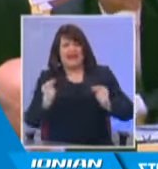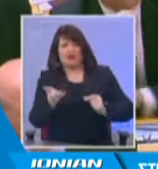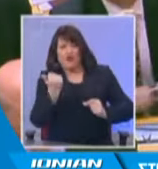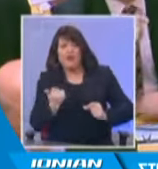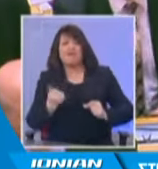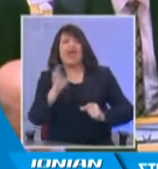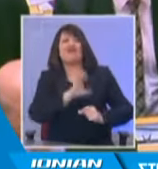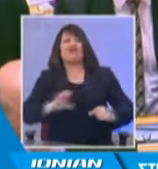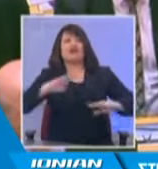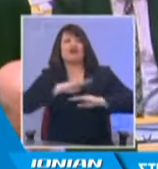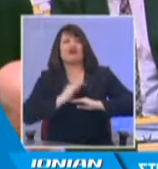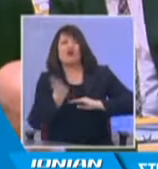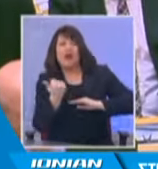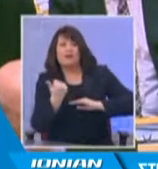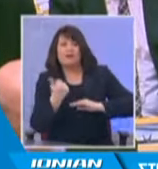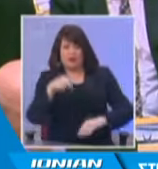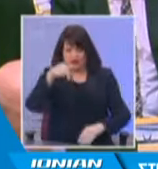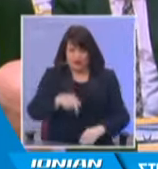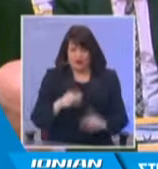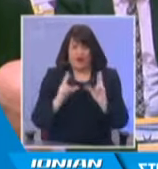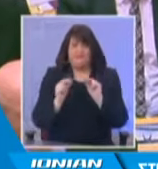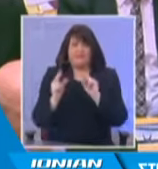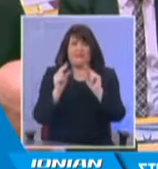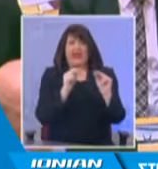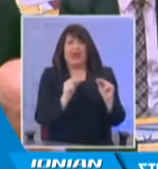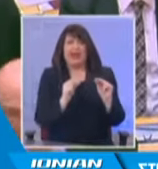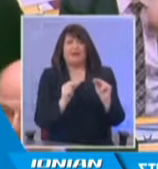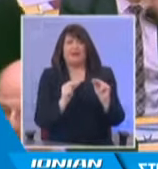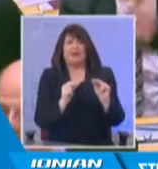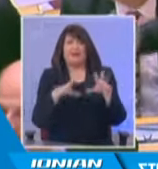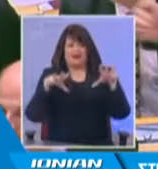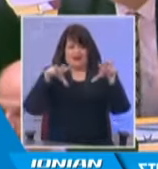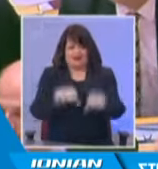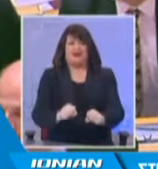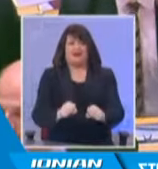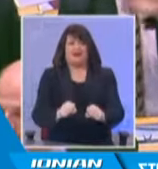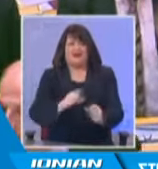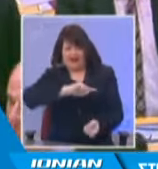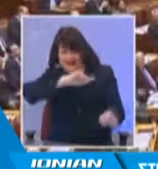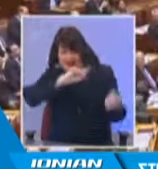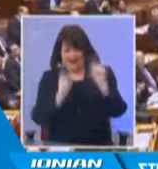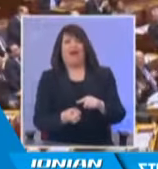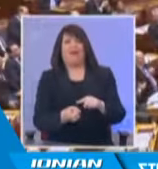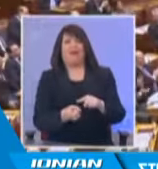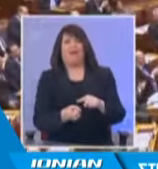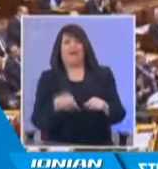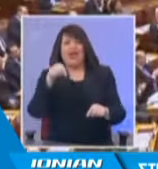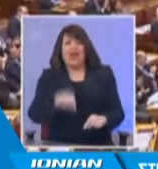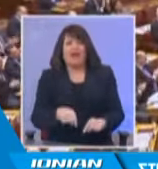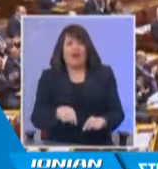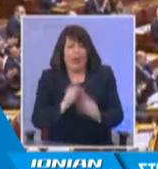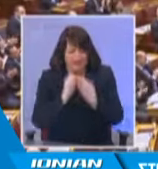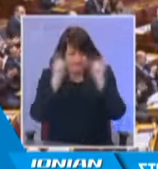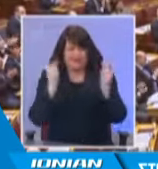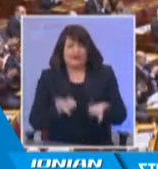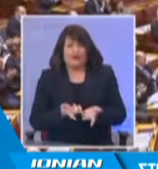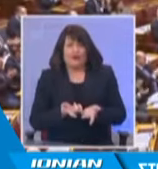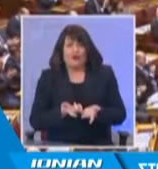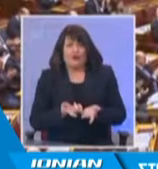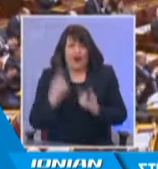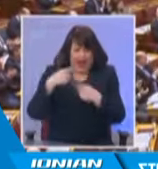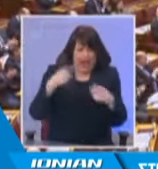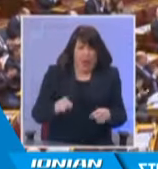εδώ πέρα συζητάμε για την πιο μνημειώδη γεωπολιτική κυβίστηση που έχει γίνει σε αυτή την αίθουσα. Δηλαδή,